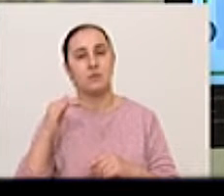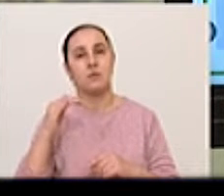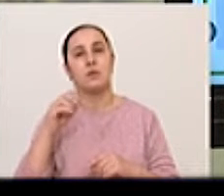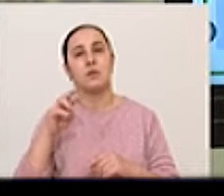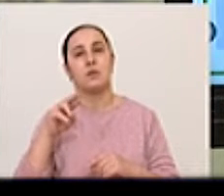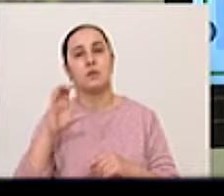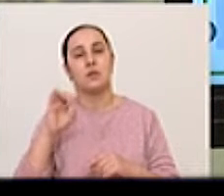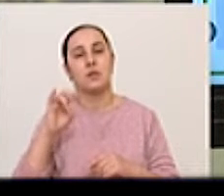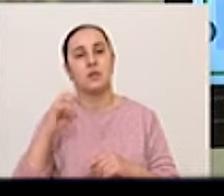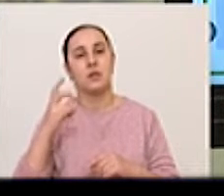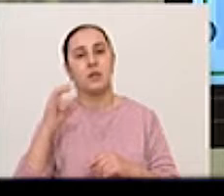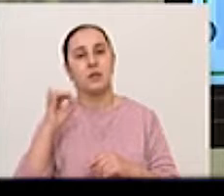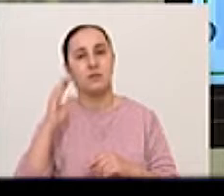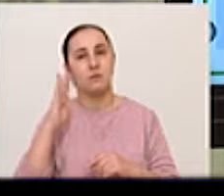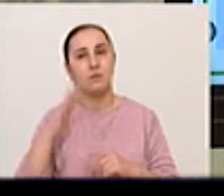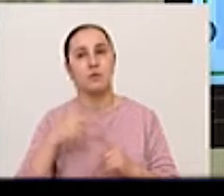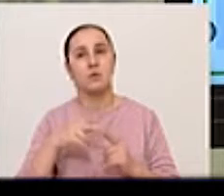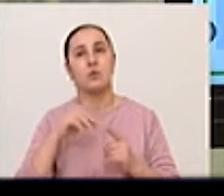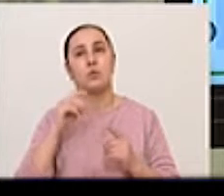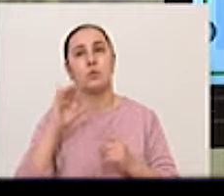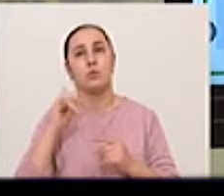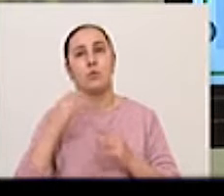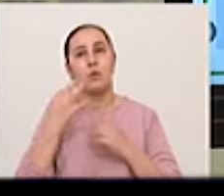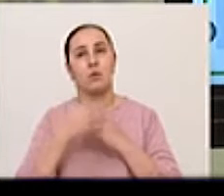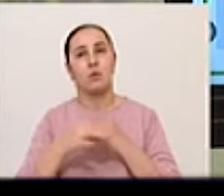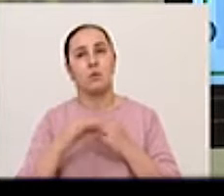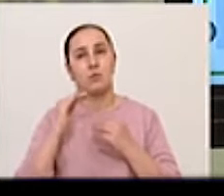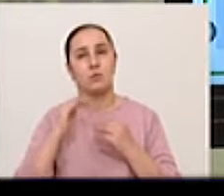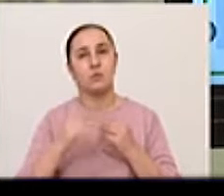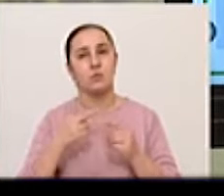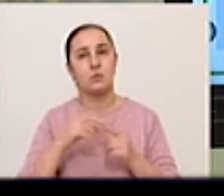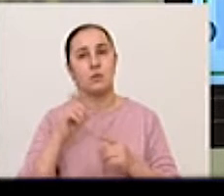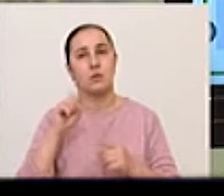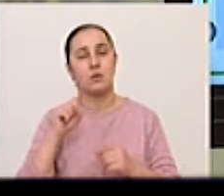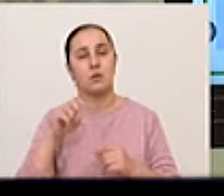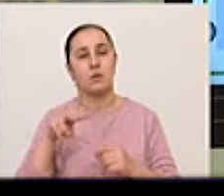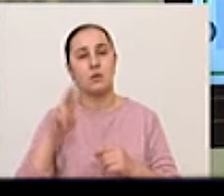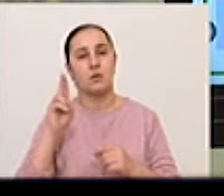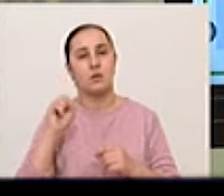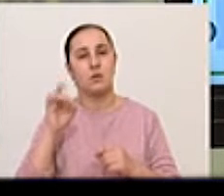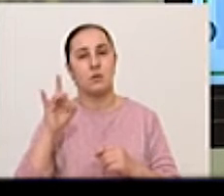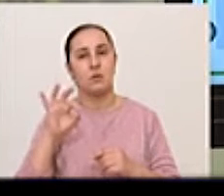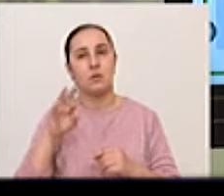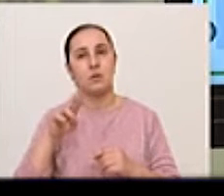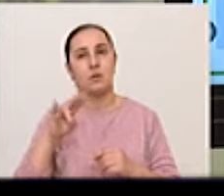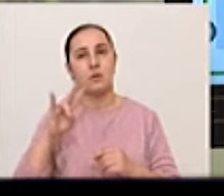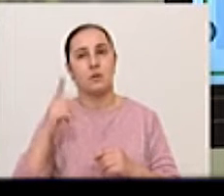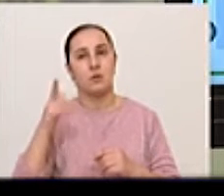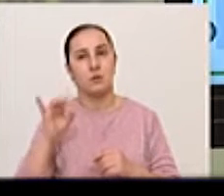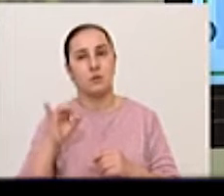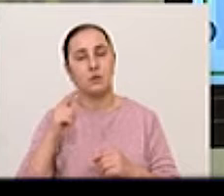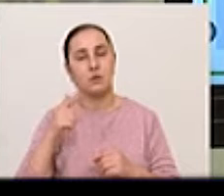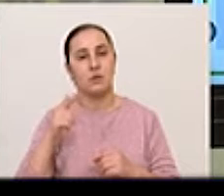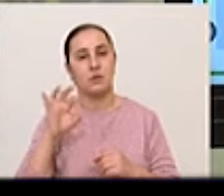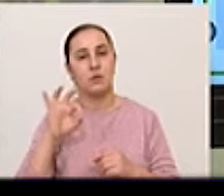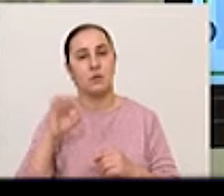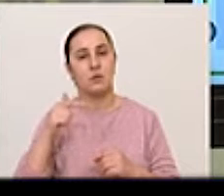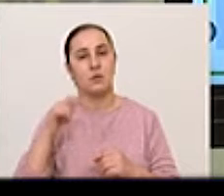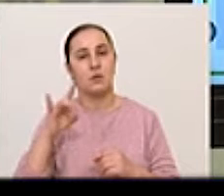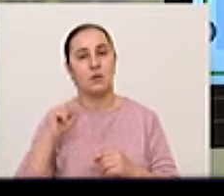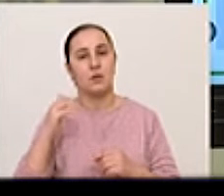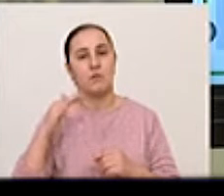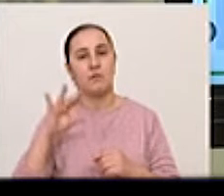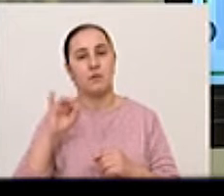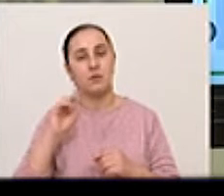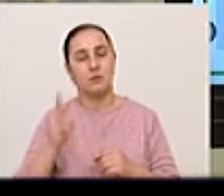Sergeyev. Urg'u oxirgi bo'g'inga tushadigan so'zlar: xalqaro, yangi, geografik.